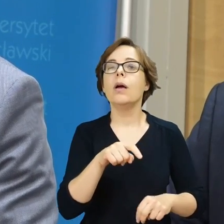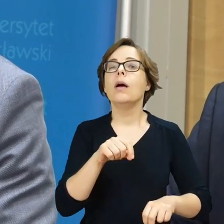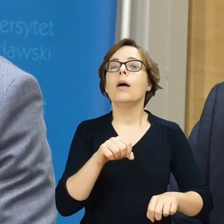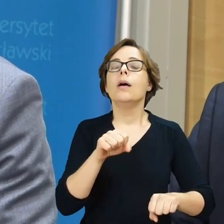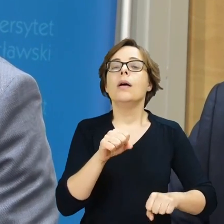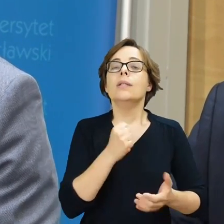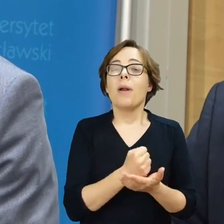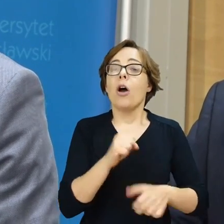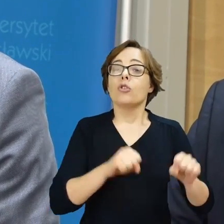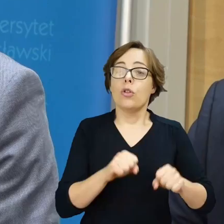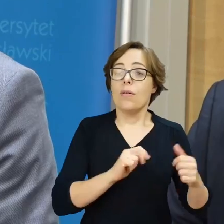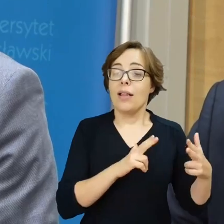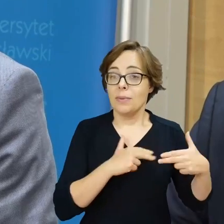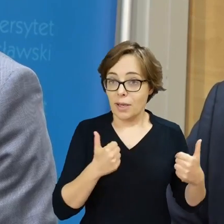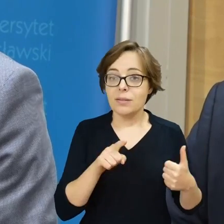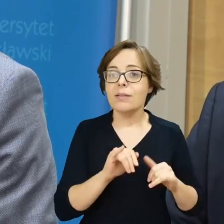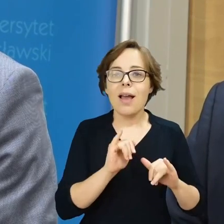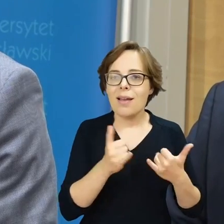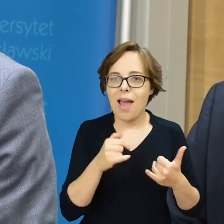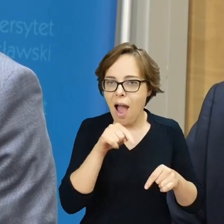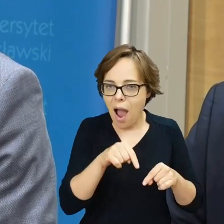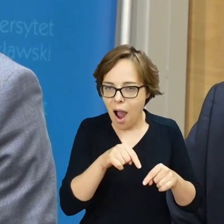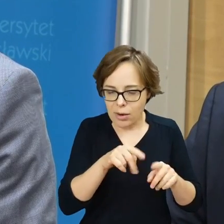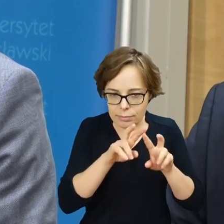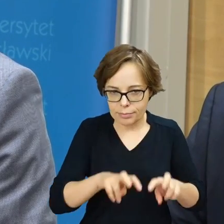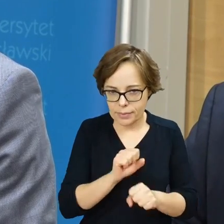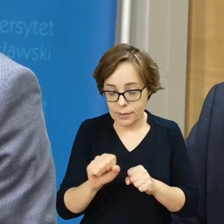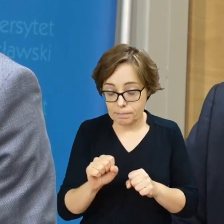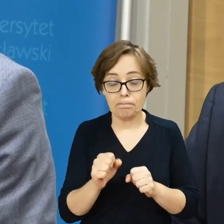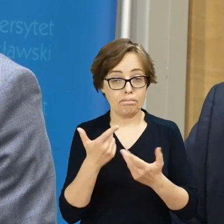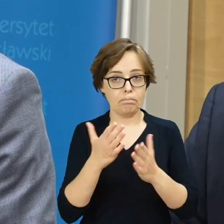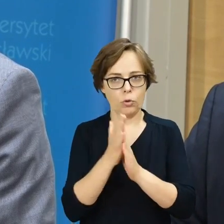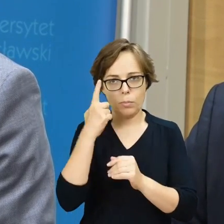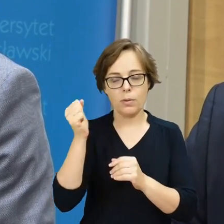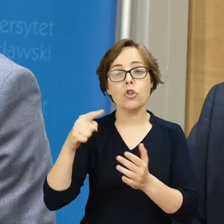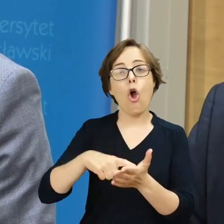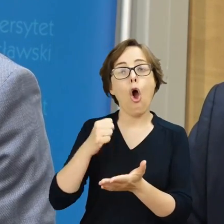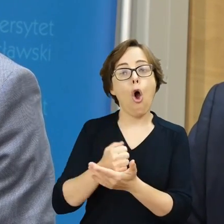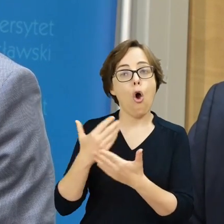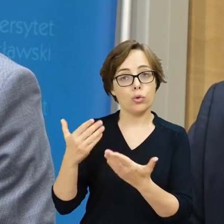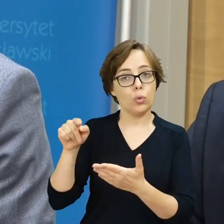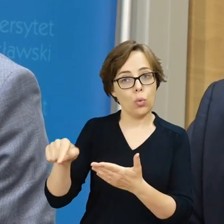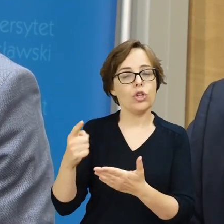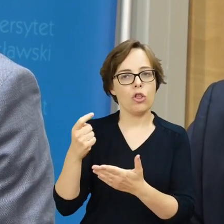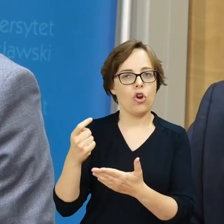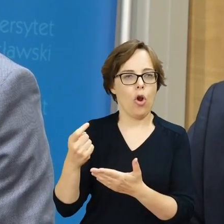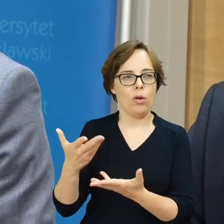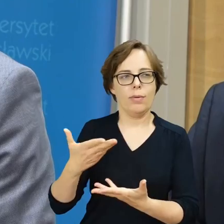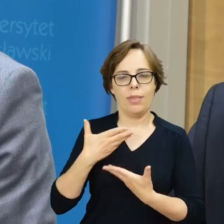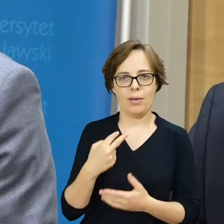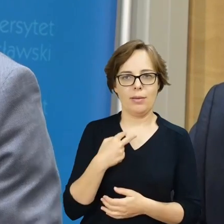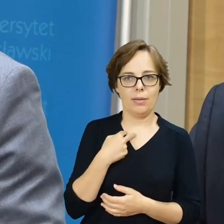sądowo-administracyjnej, tutaj proszę pamiętać, konstytucja nam trochę też i wiąże ręce artykuł